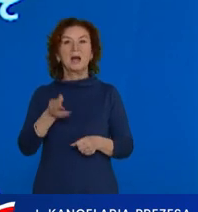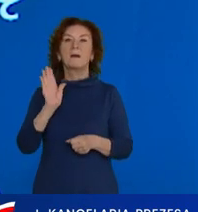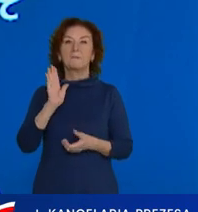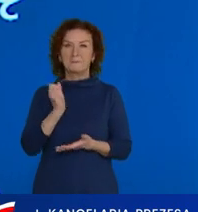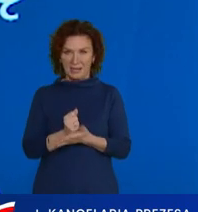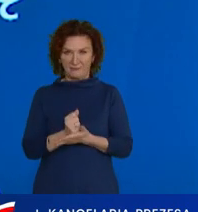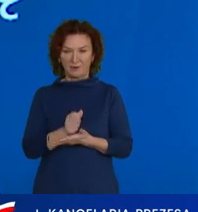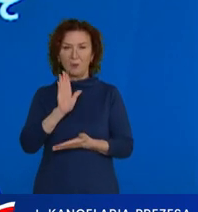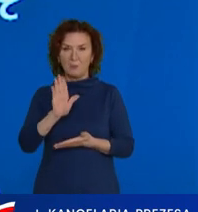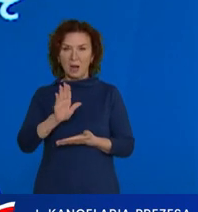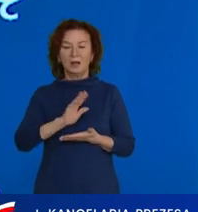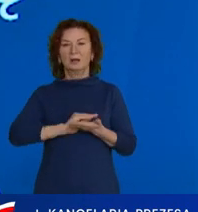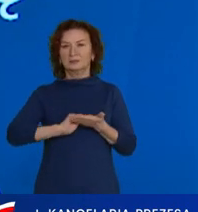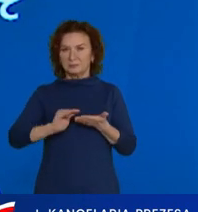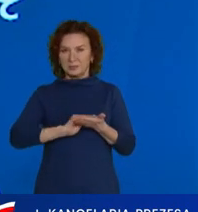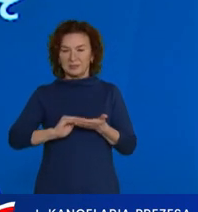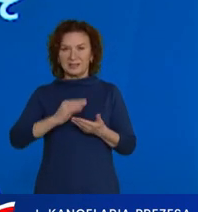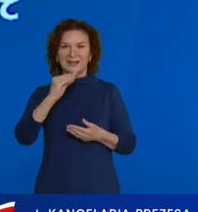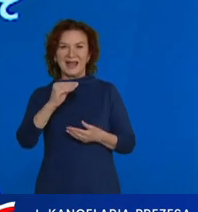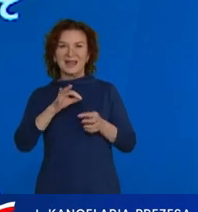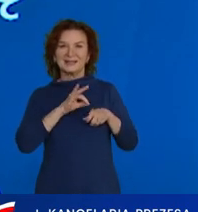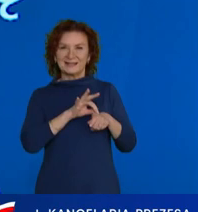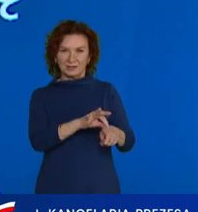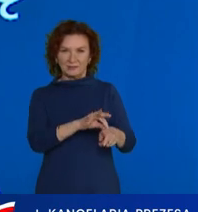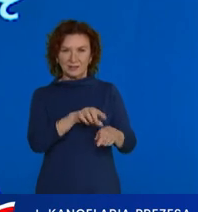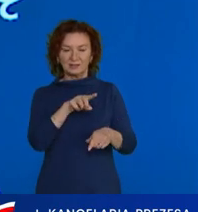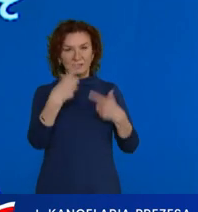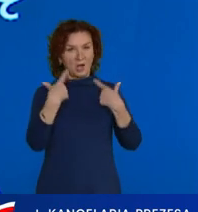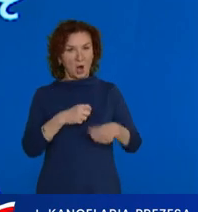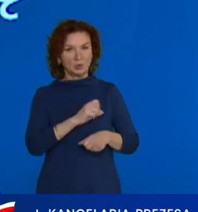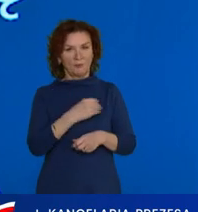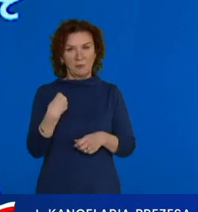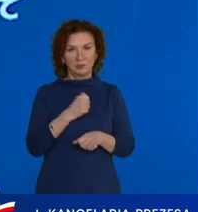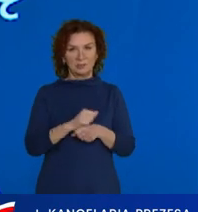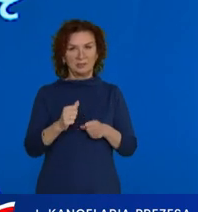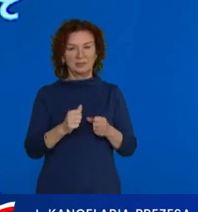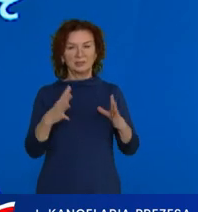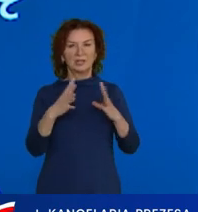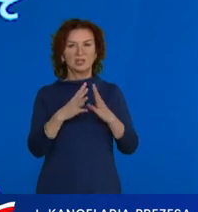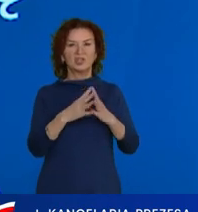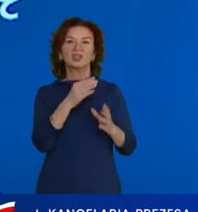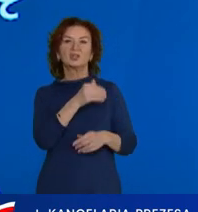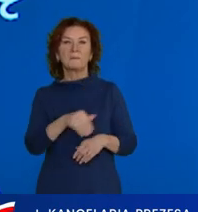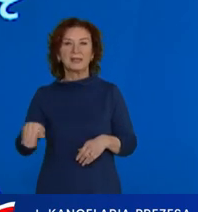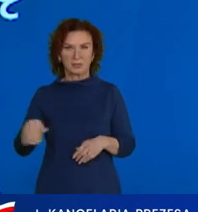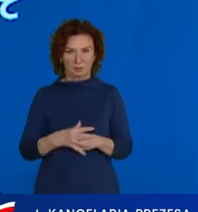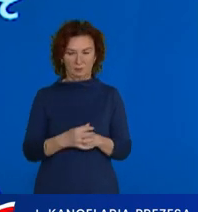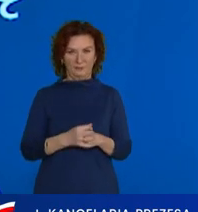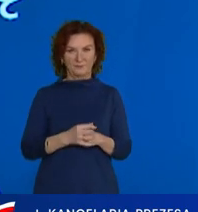e-skierowanie. Takich osób w Polsce jest grubo ponad 10 milionów. W związku z tym naprawdę jest z czego wybierać.